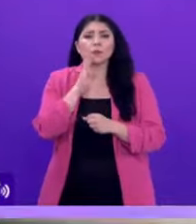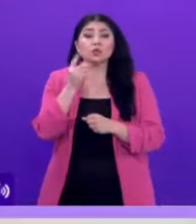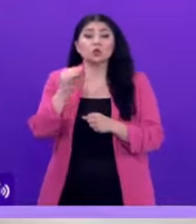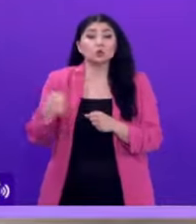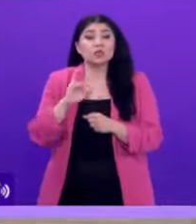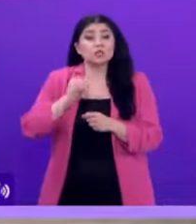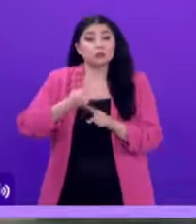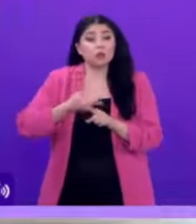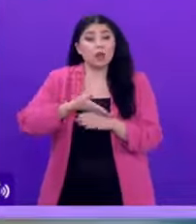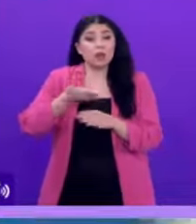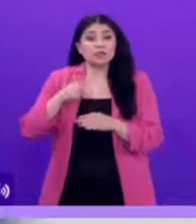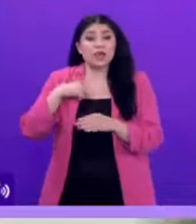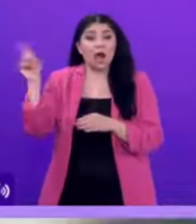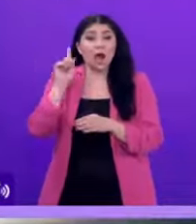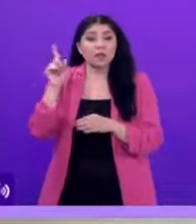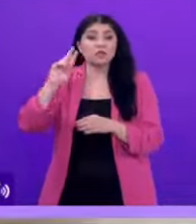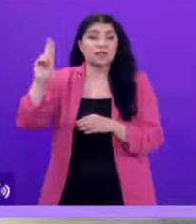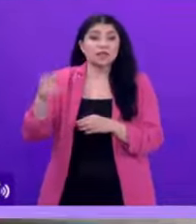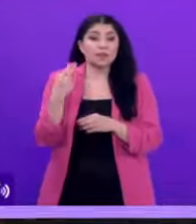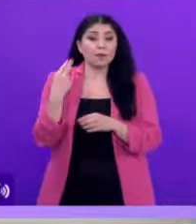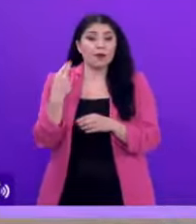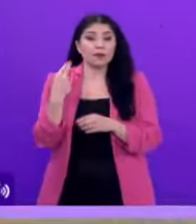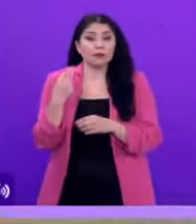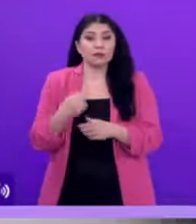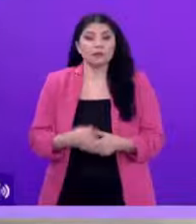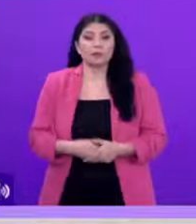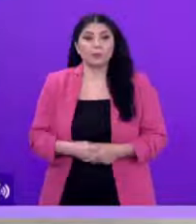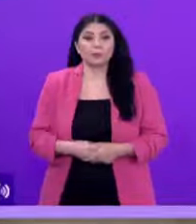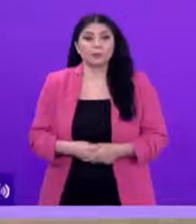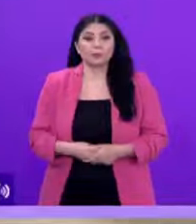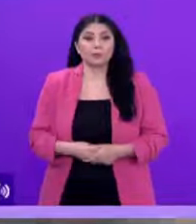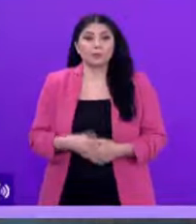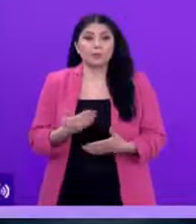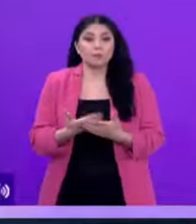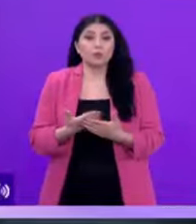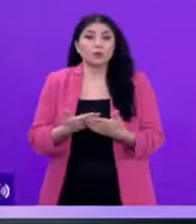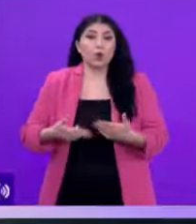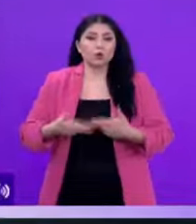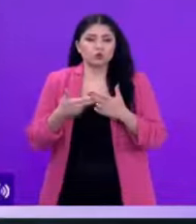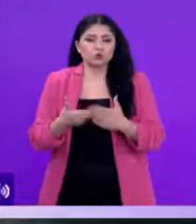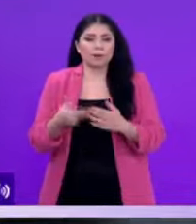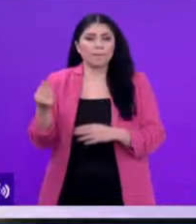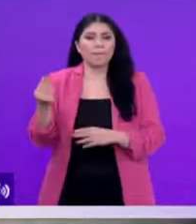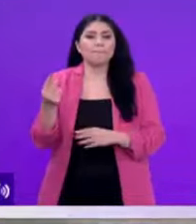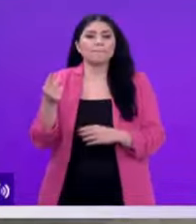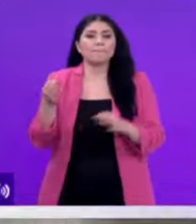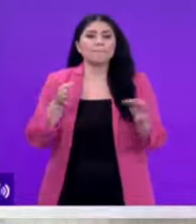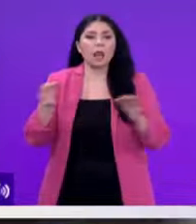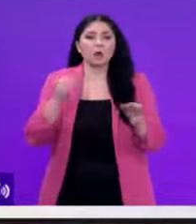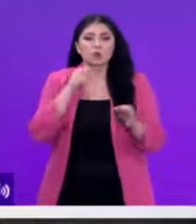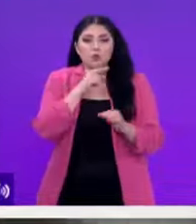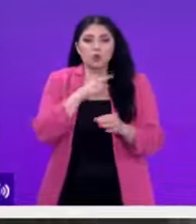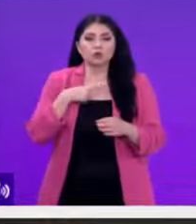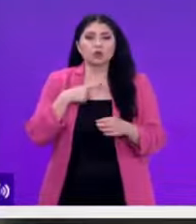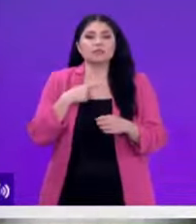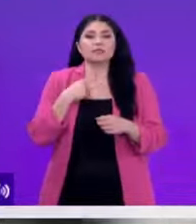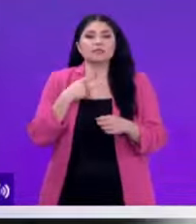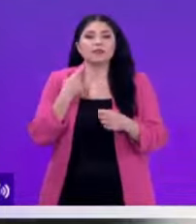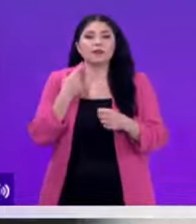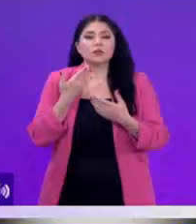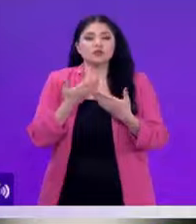județele de lângă, sunt în alertă și sunt chemate la această intervenție. Planul roșu se activează în momentul în care tu ai